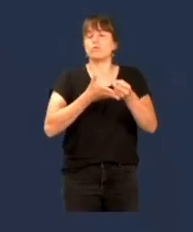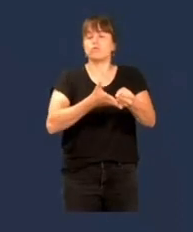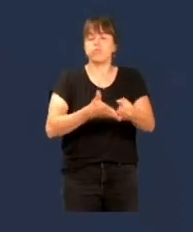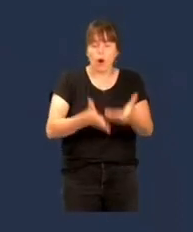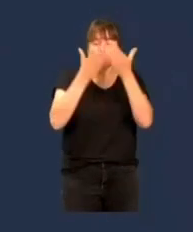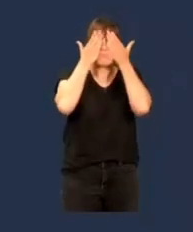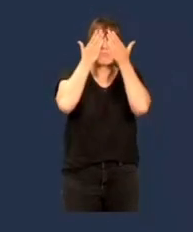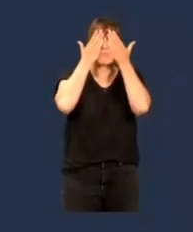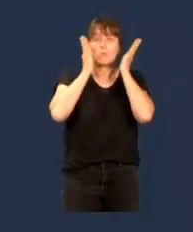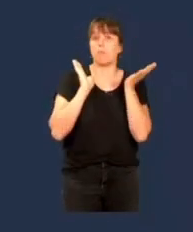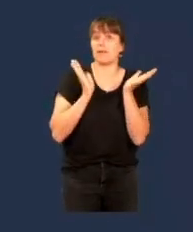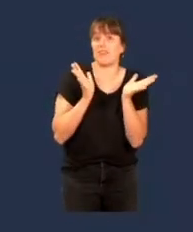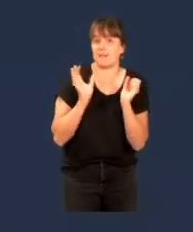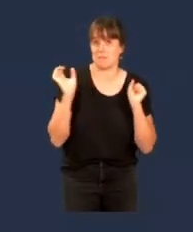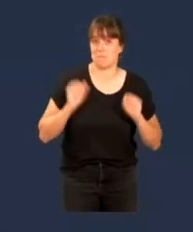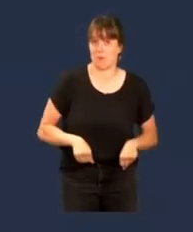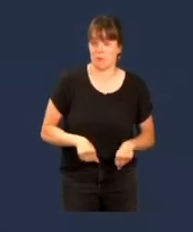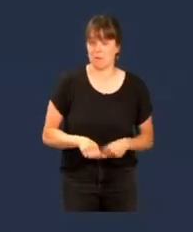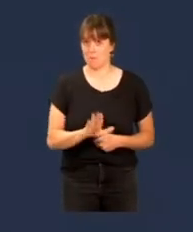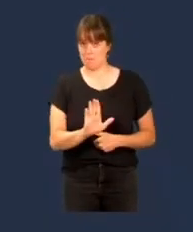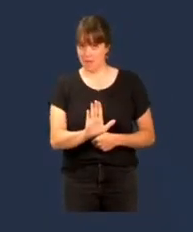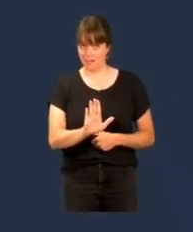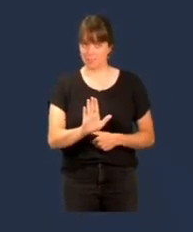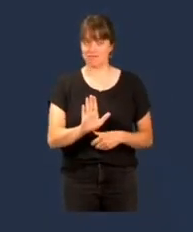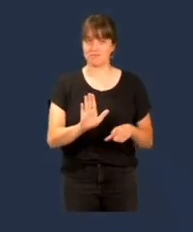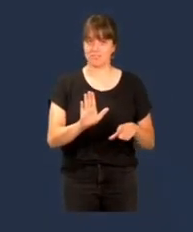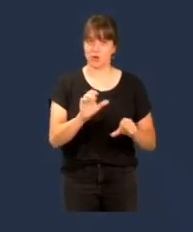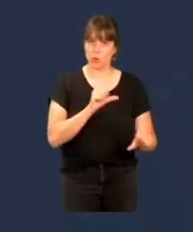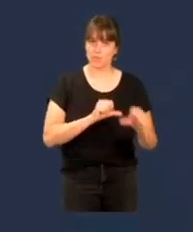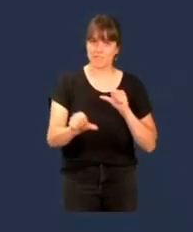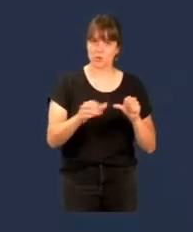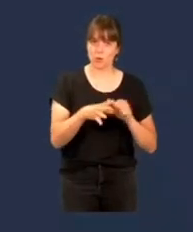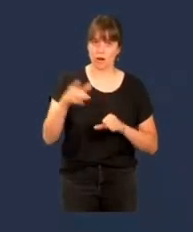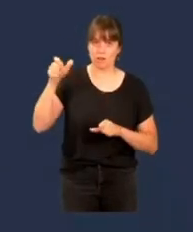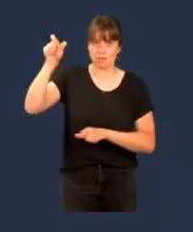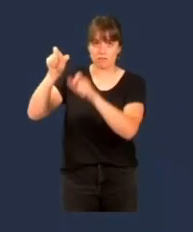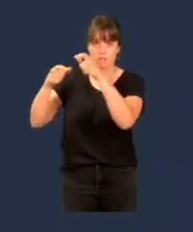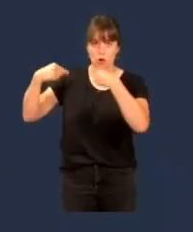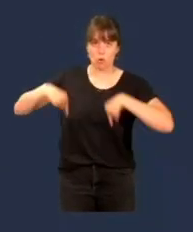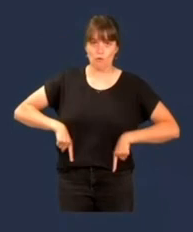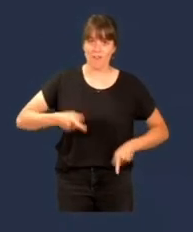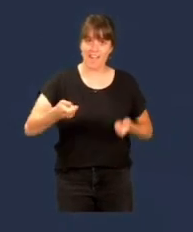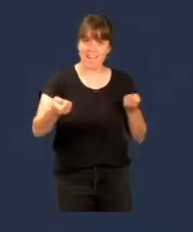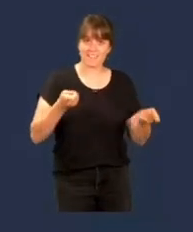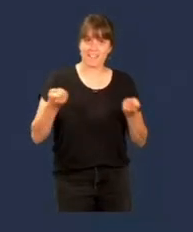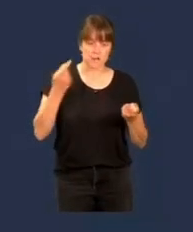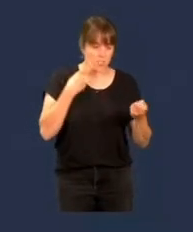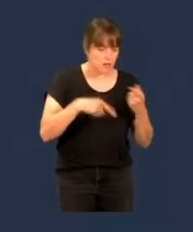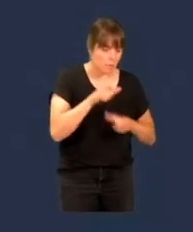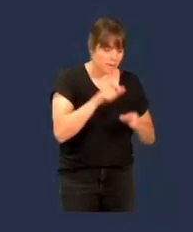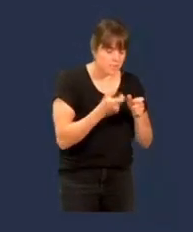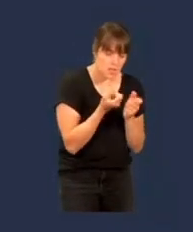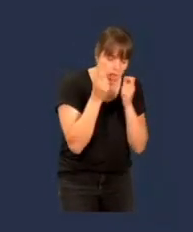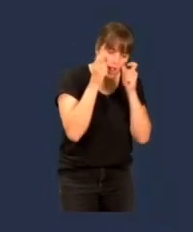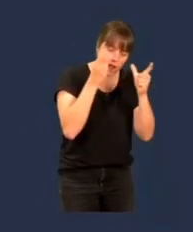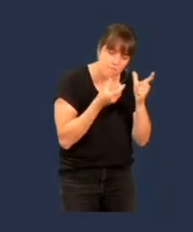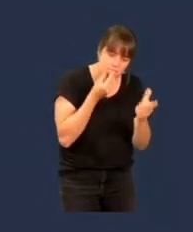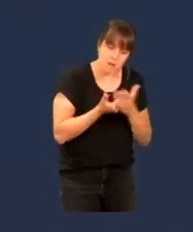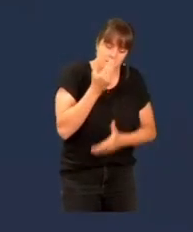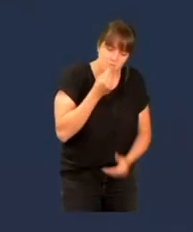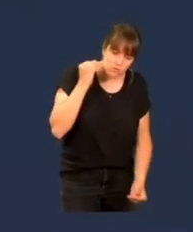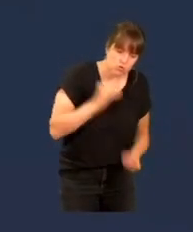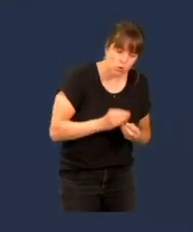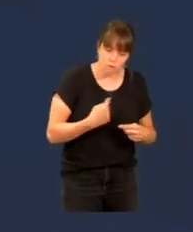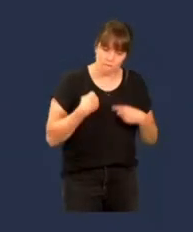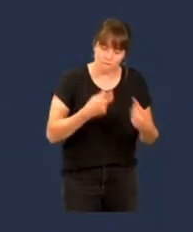même les yeux fermés. Si seulement ceux qui nous gouvernent avaient le souci de ceux qui travaillent dur, de la France qui se lève tôt, qui ne casse pas et qui va au boulot